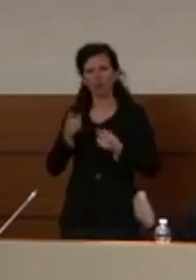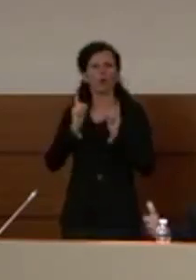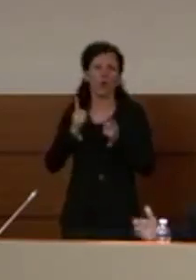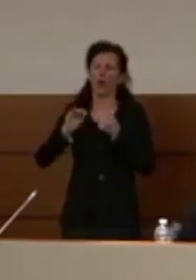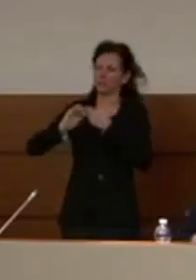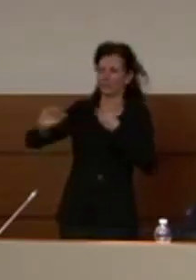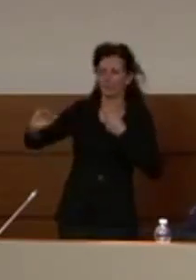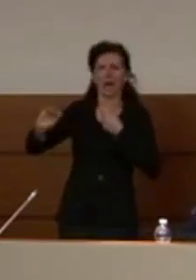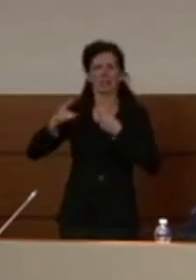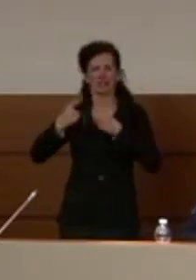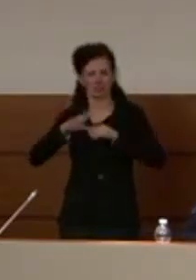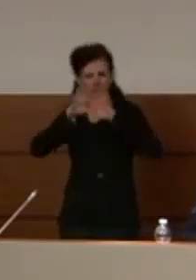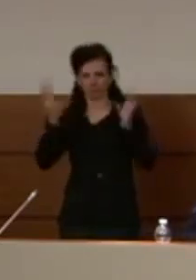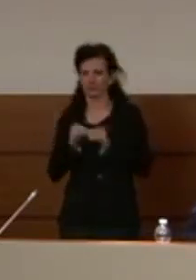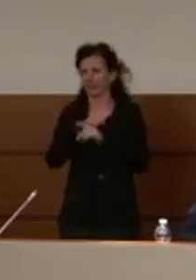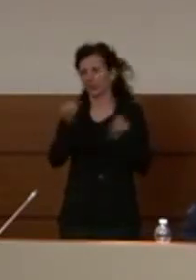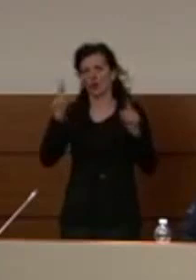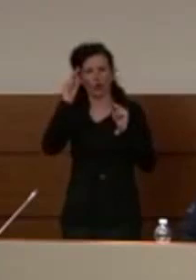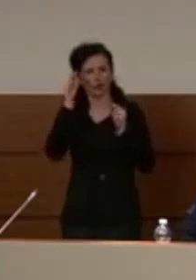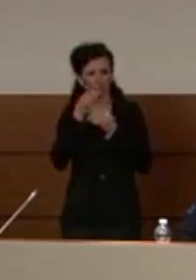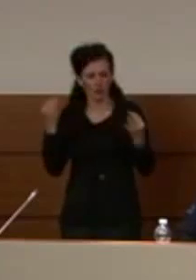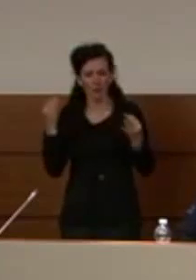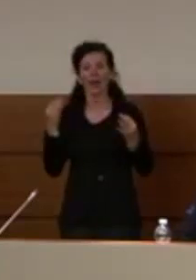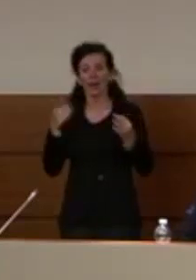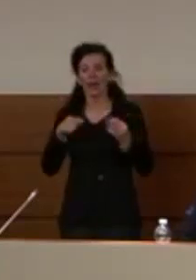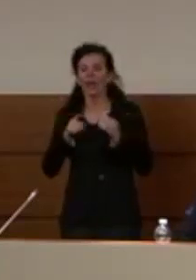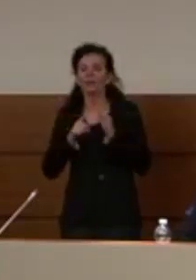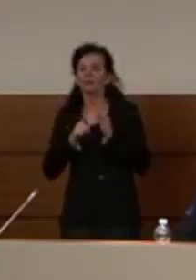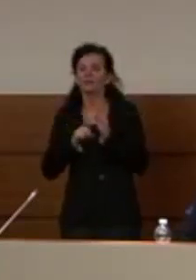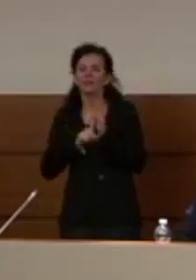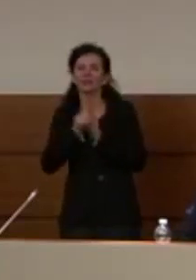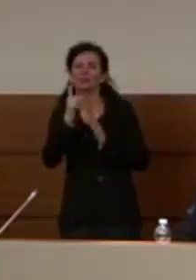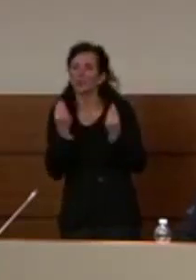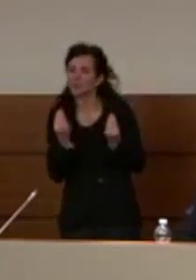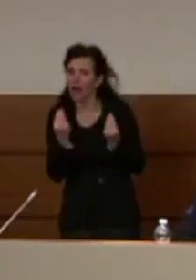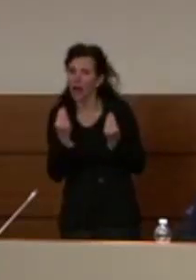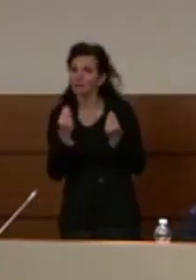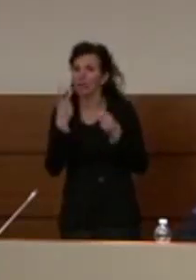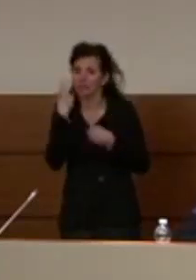tutte le questioni che tutti ben conosciamo probabilmente stiamo già analizzando ovvia